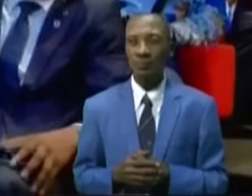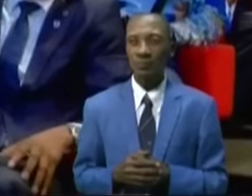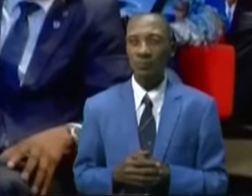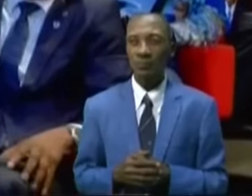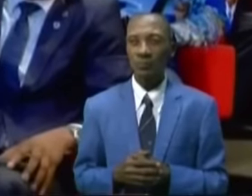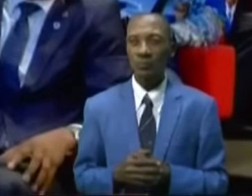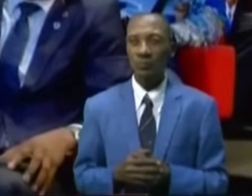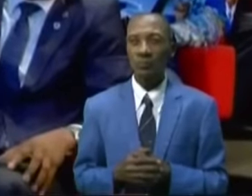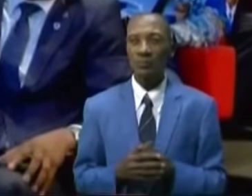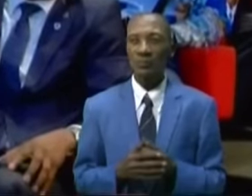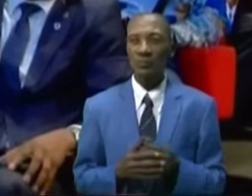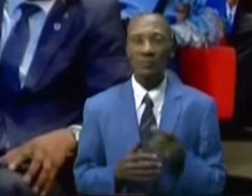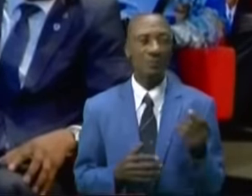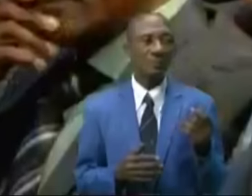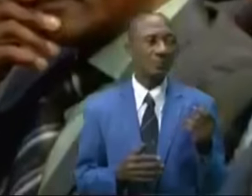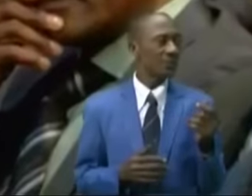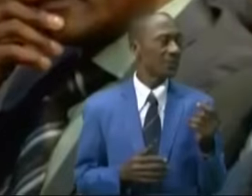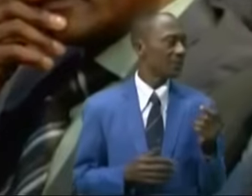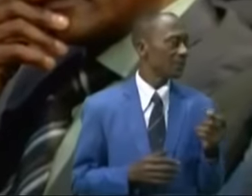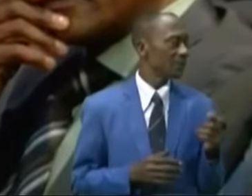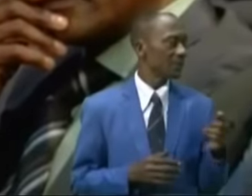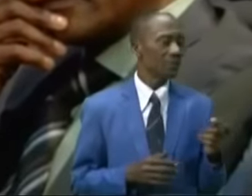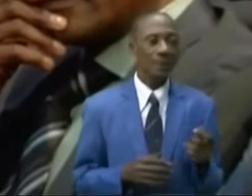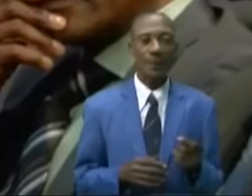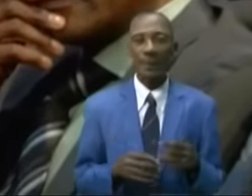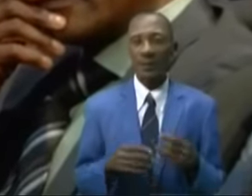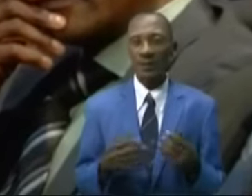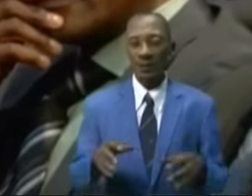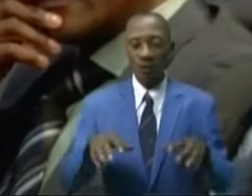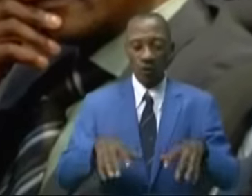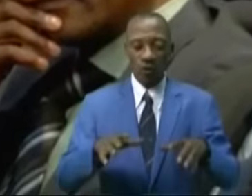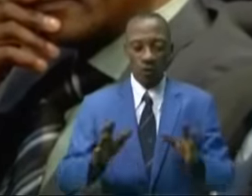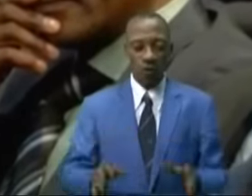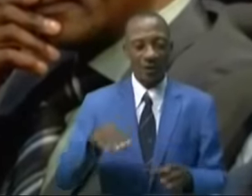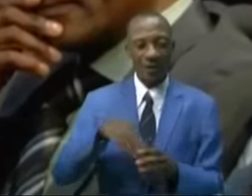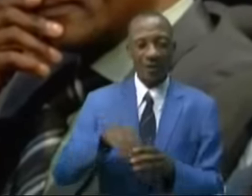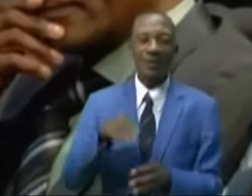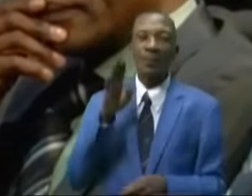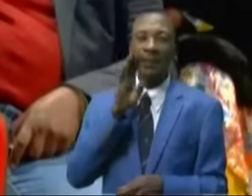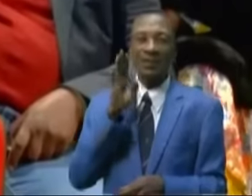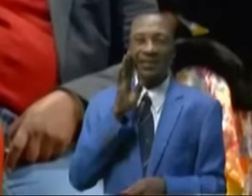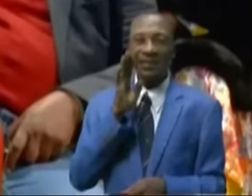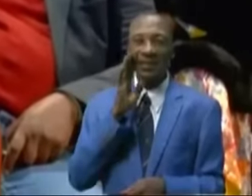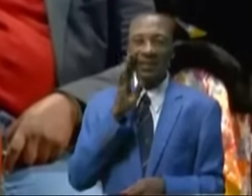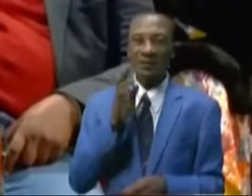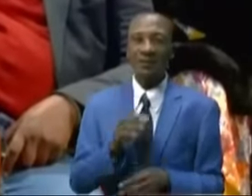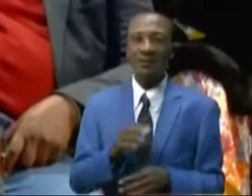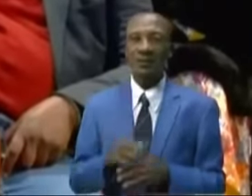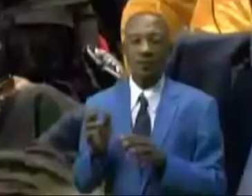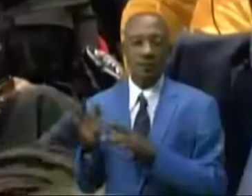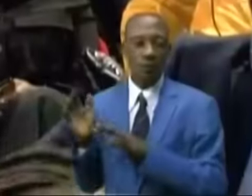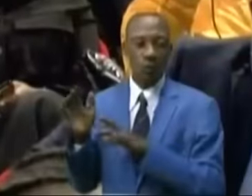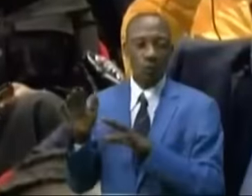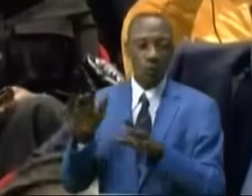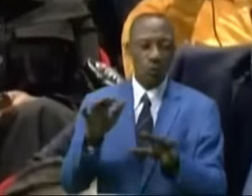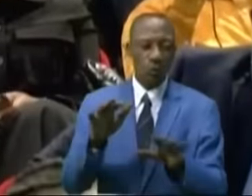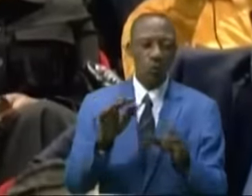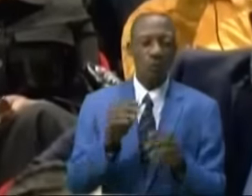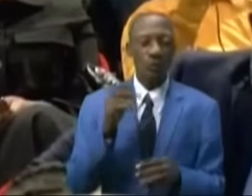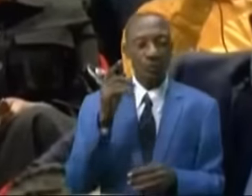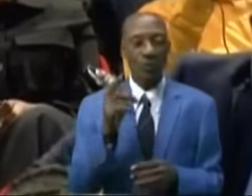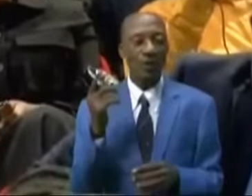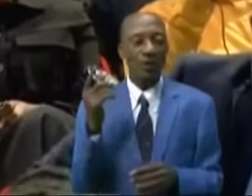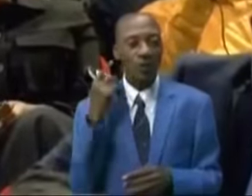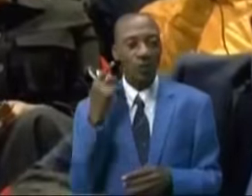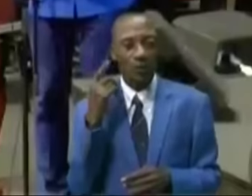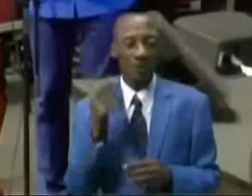Loin de leur terre natale, les Congolais de Belgique ont ressenti la douleur de l'attaque terroriste perpétrée